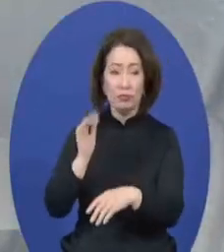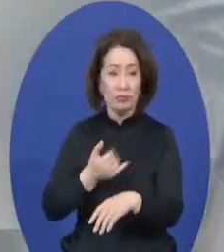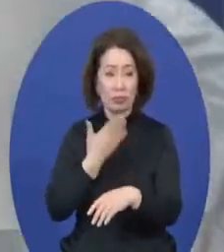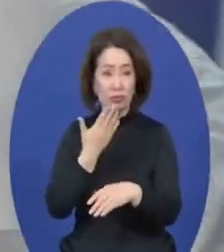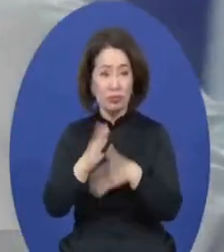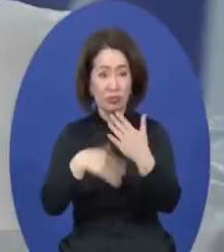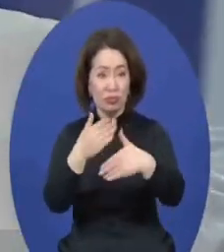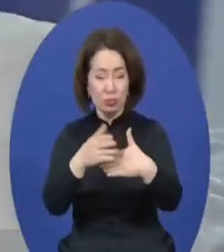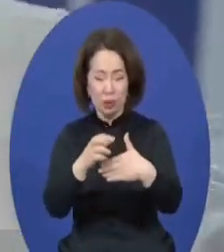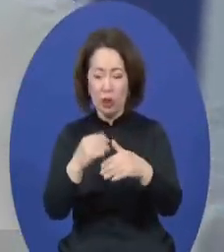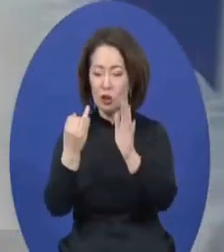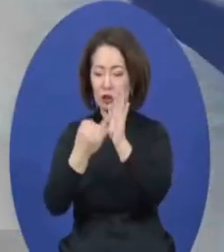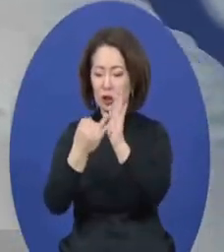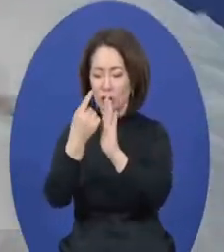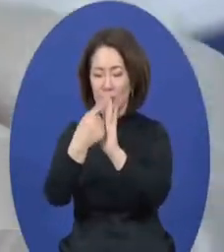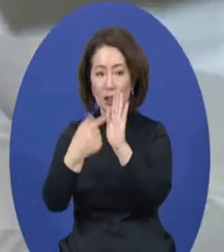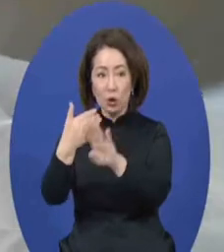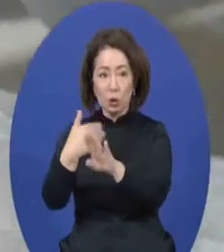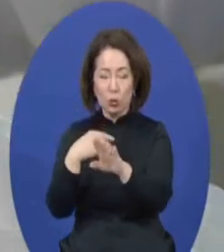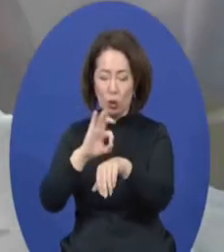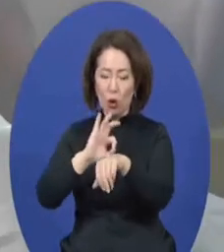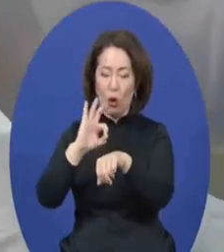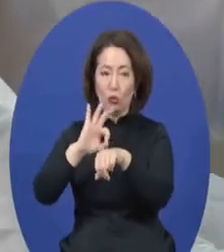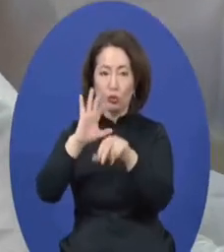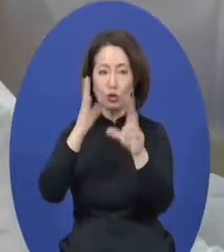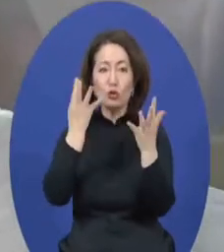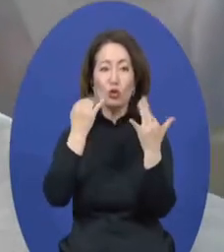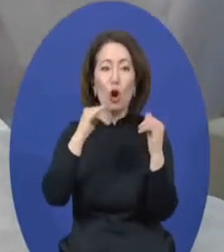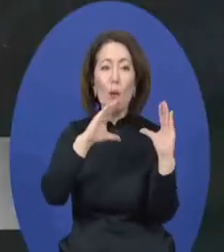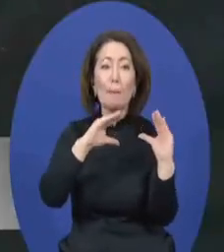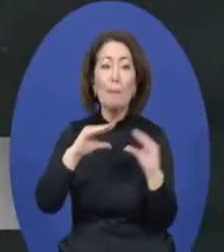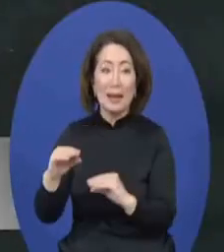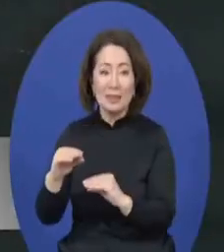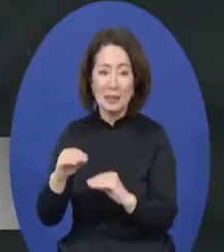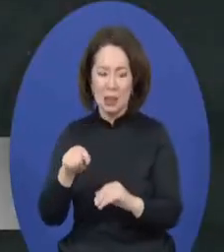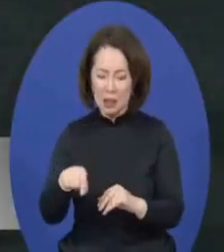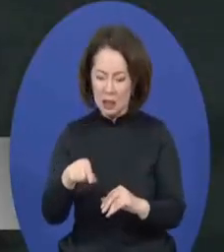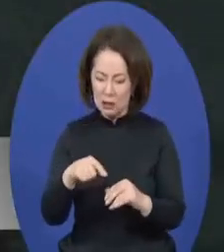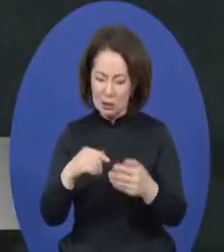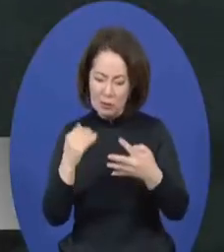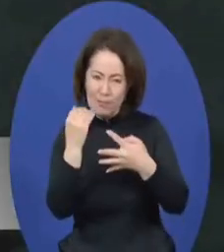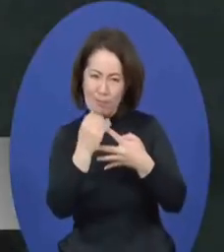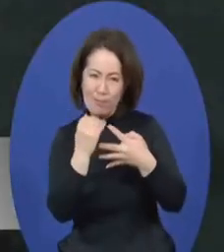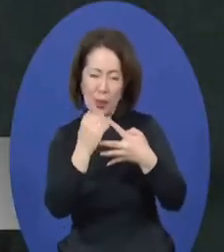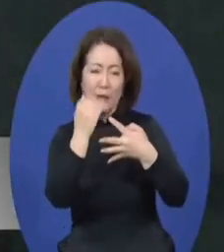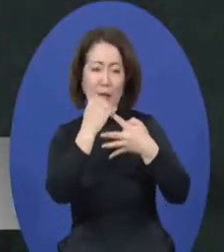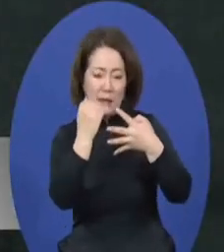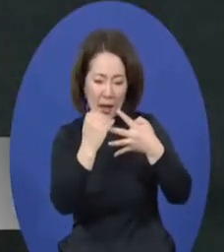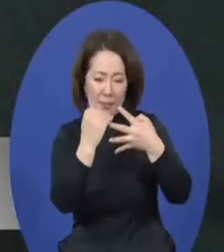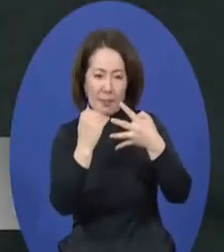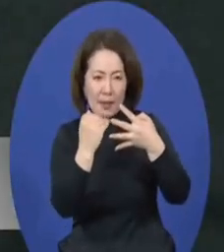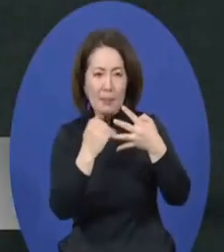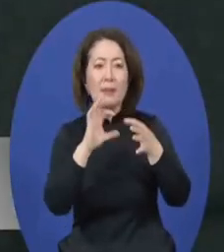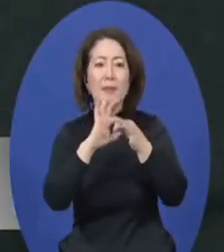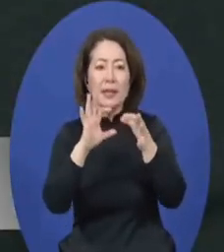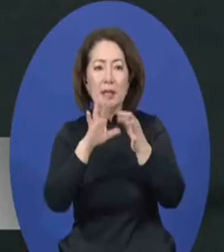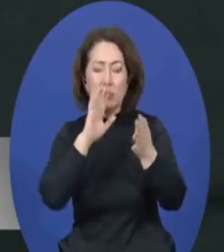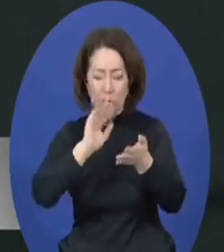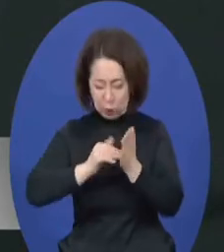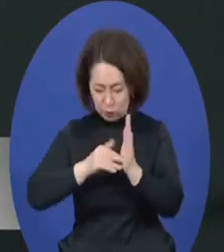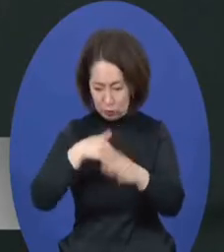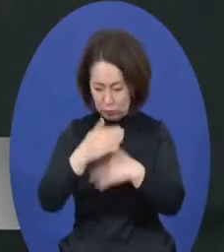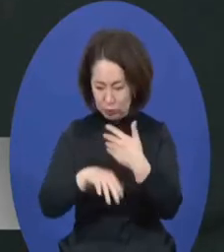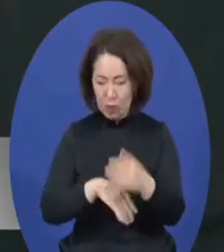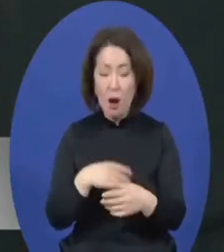7-р сараас өмнө цартхлын тоо багасна гэж тооцоолсон байна. Цаашид эрсдлийг тооцоолж хүл хорааг үе шаттай нэхэр төлөвлөсөн байна. Вакцины 2-р